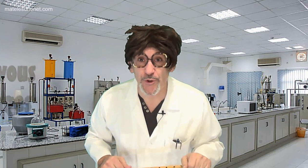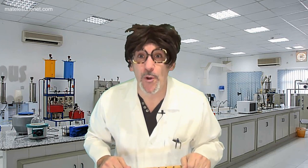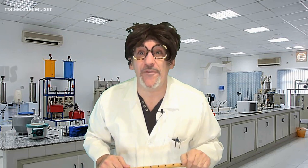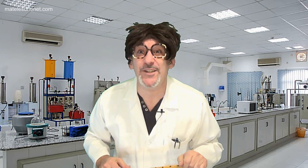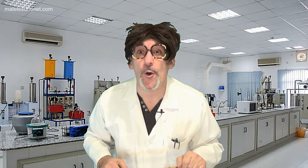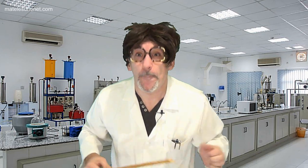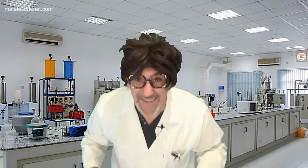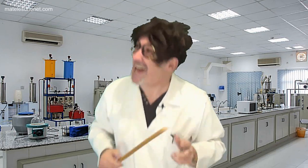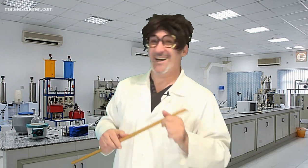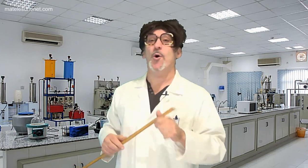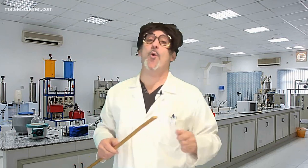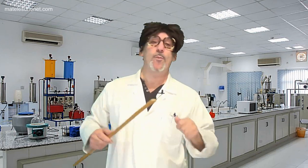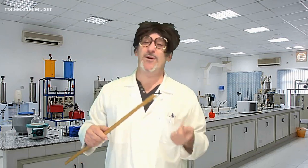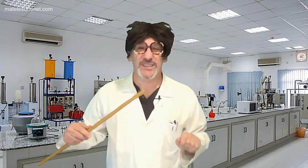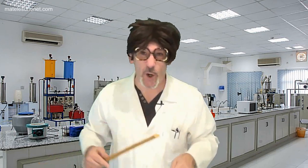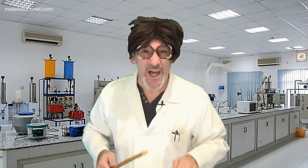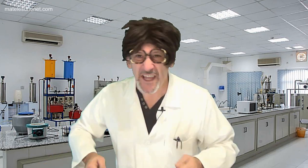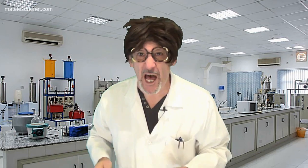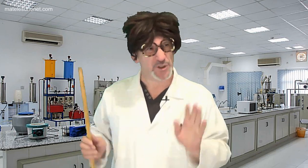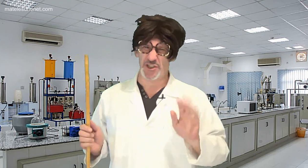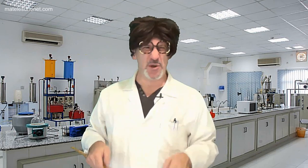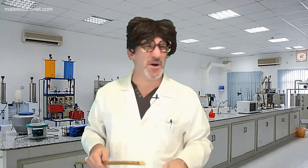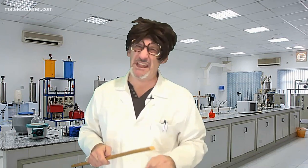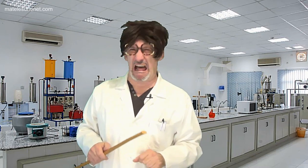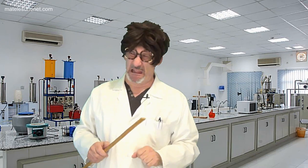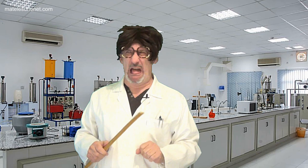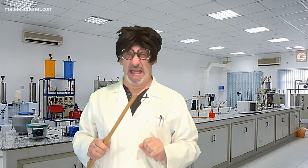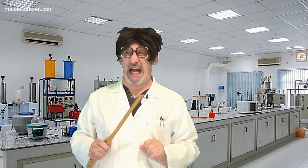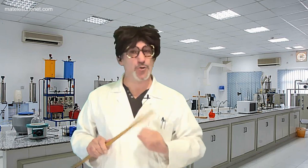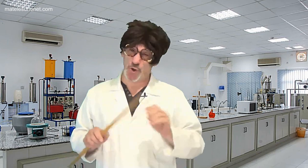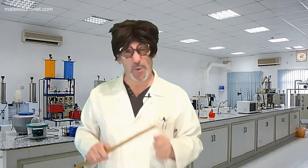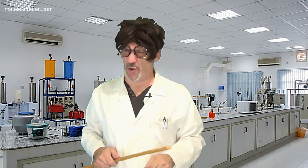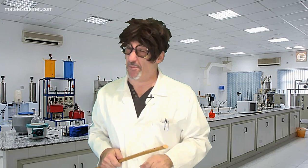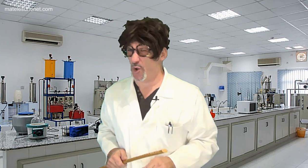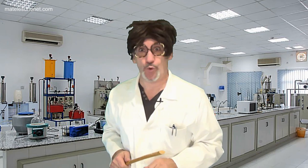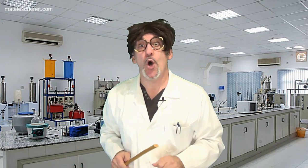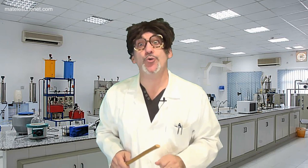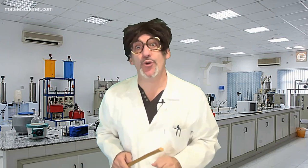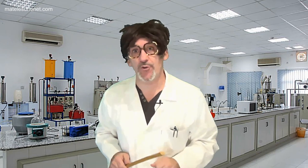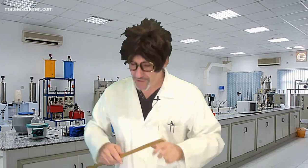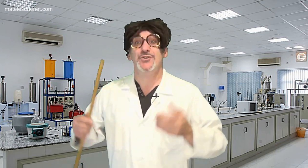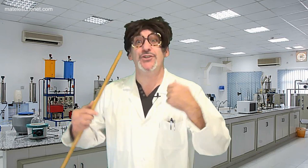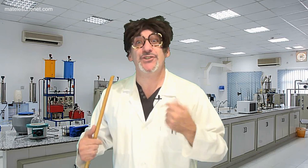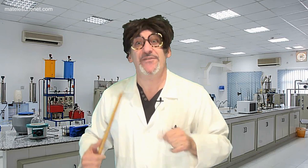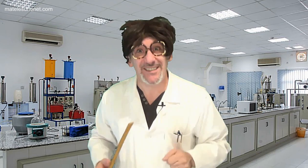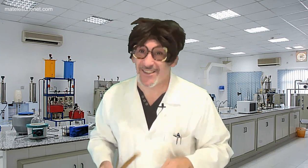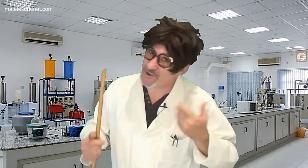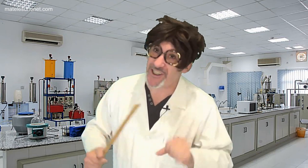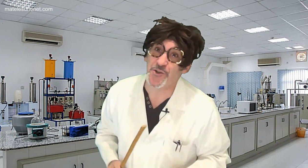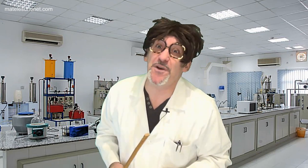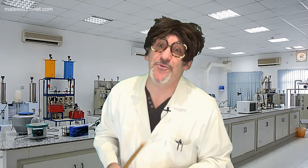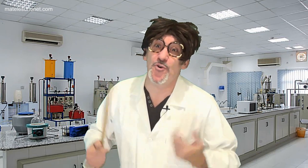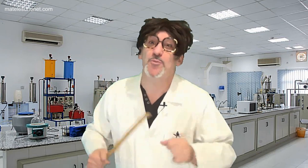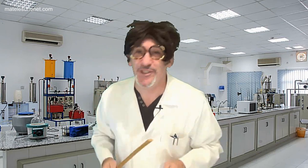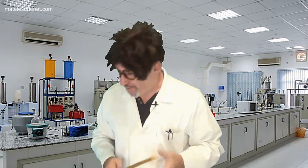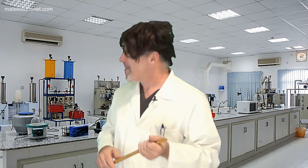Bonjour à toutes, bonjour à tous, je suis le professeur Bernard. On m'appelle aussi Nanar, mais ça j'aime pas, Nanar, j'aime pas, surtout quand il y a du monde. J'ai 26 ans, je